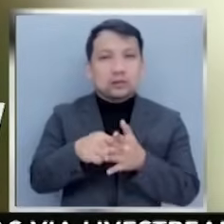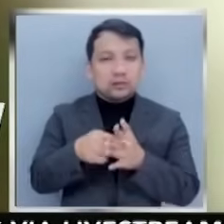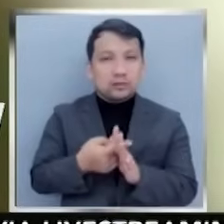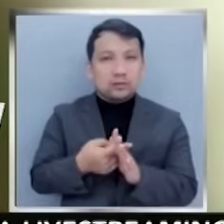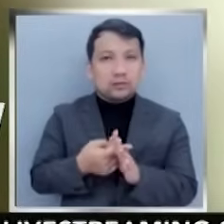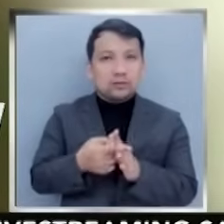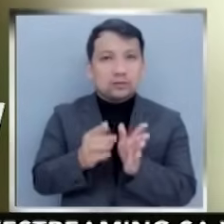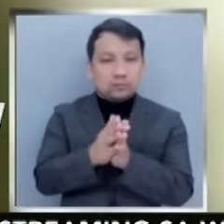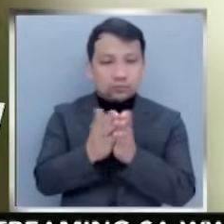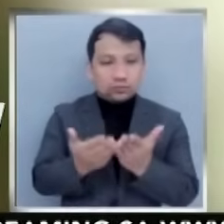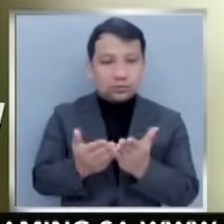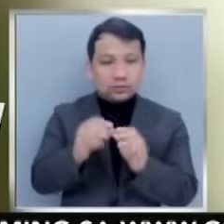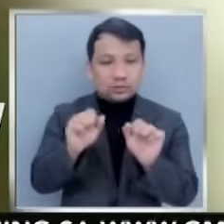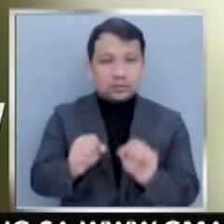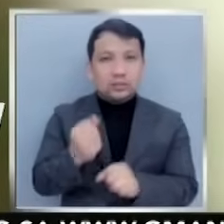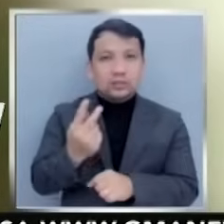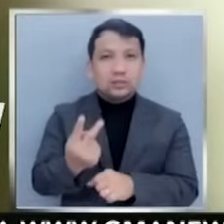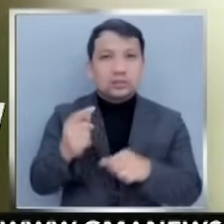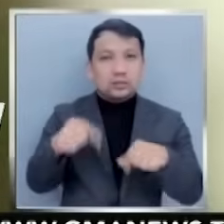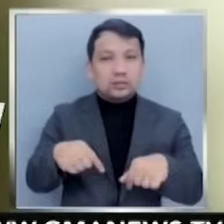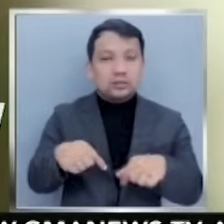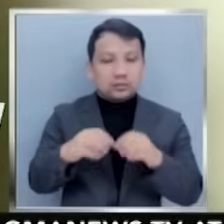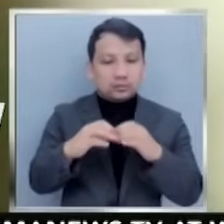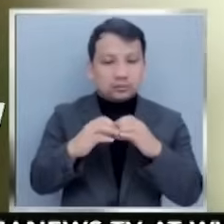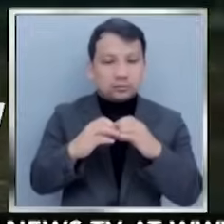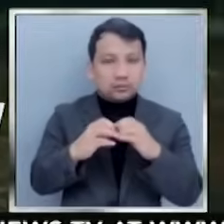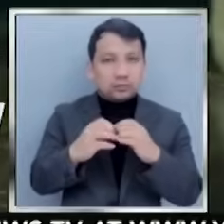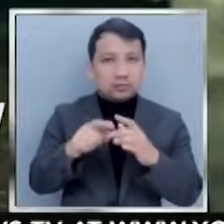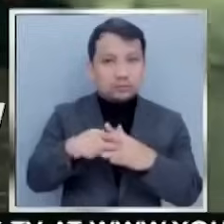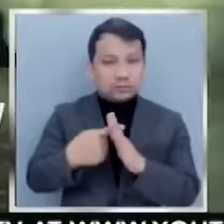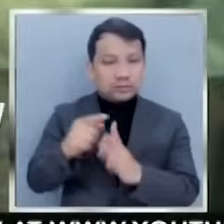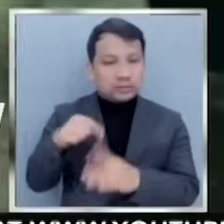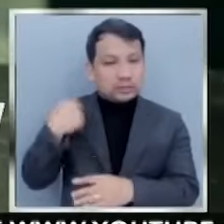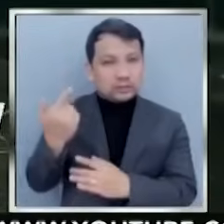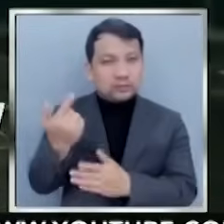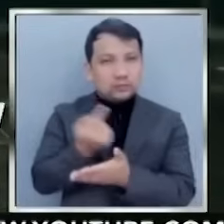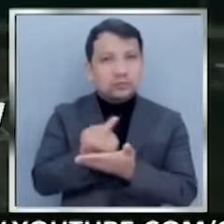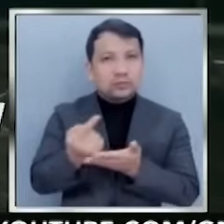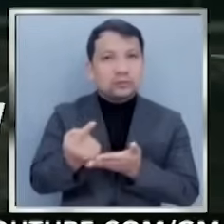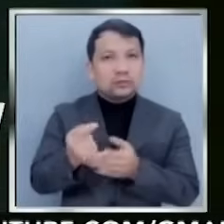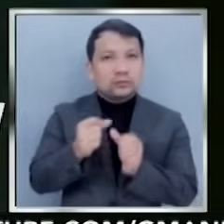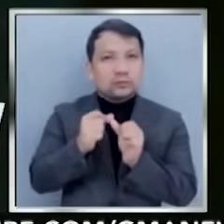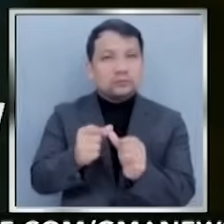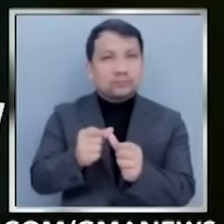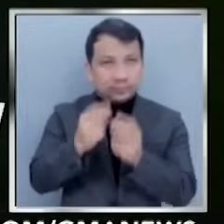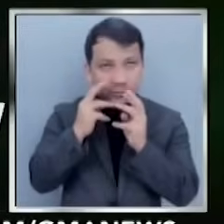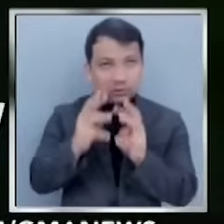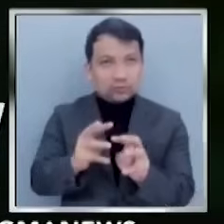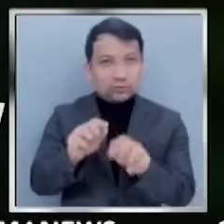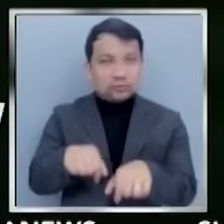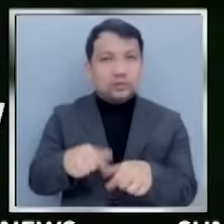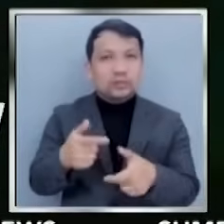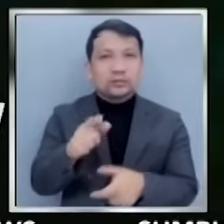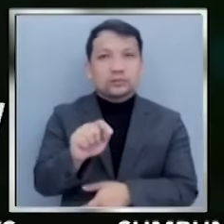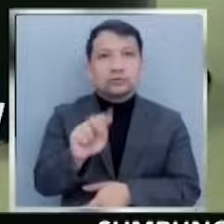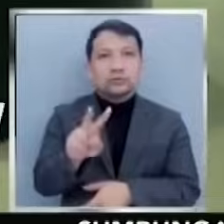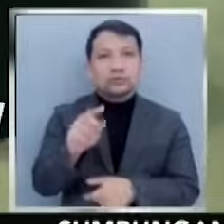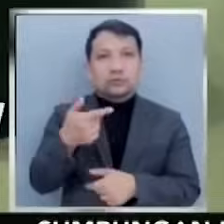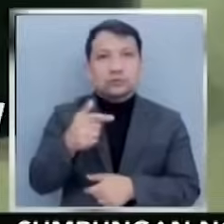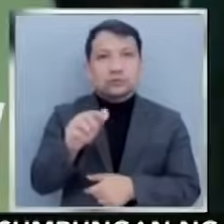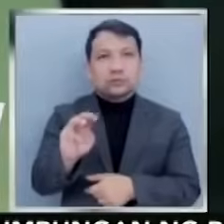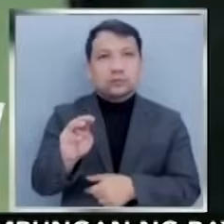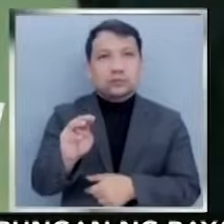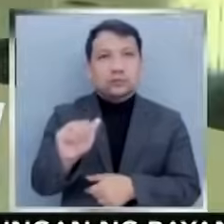or season 2 of Unbreak My Heart starting next week. Patuloy na mapapanood ang Unbreak My Heart sa GMA